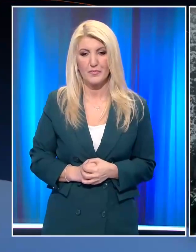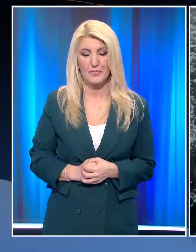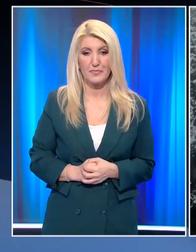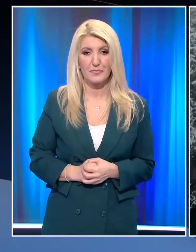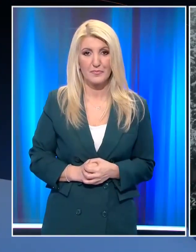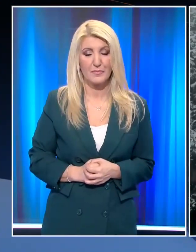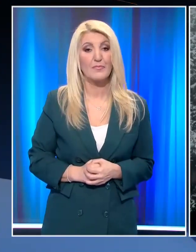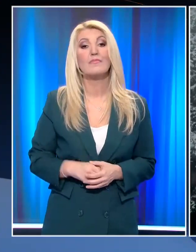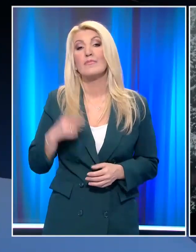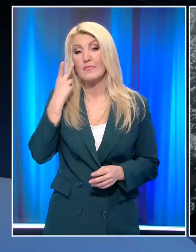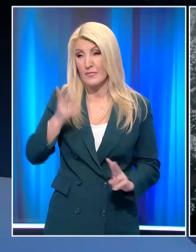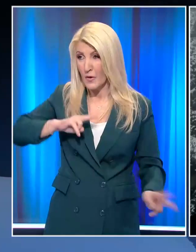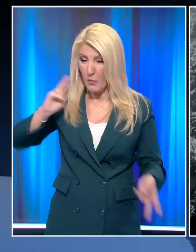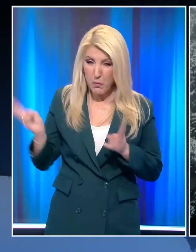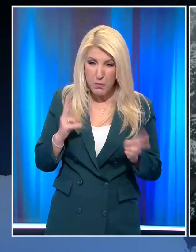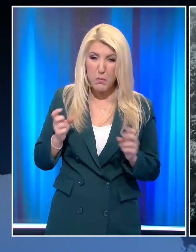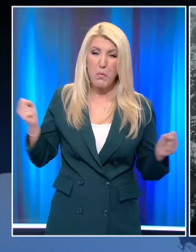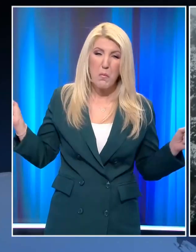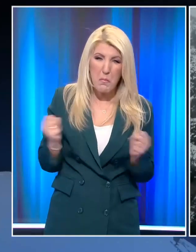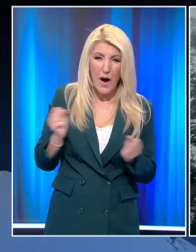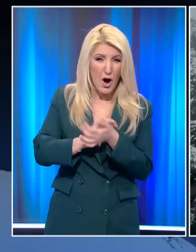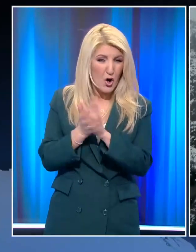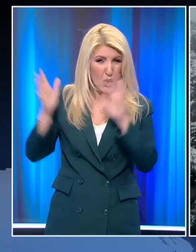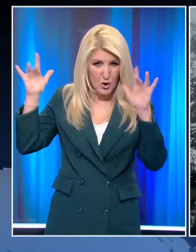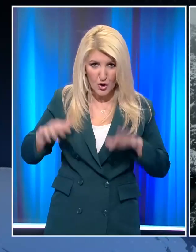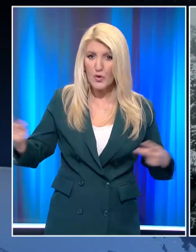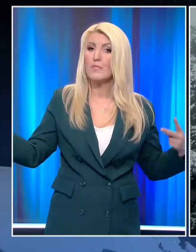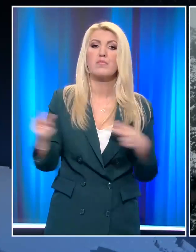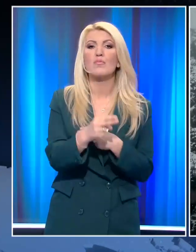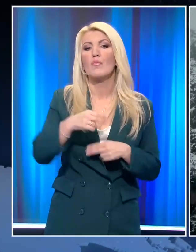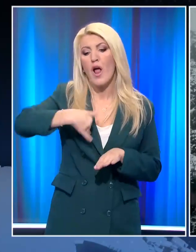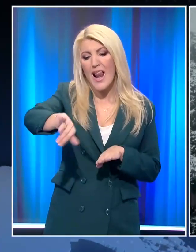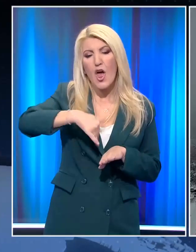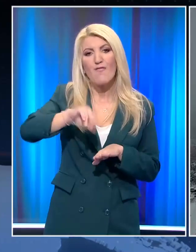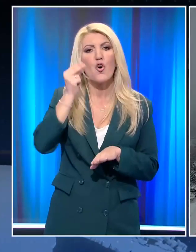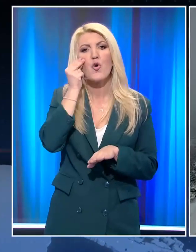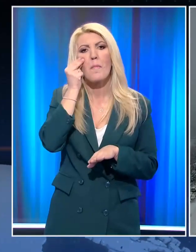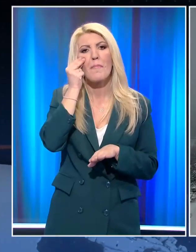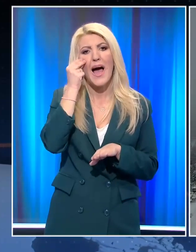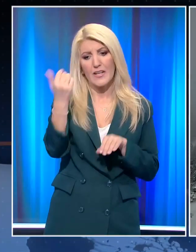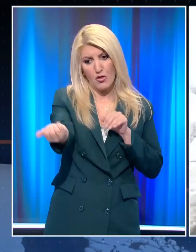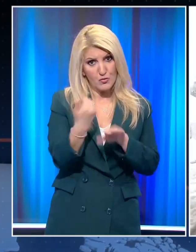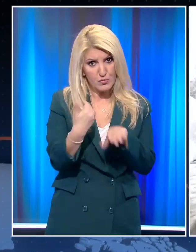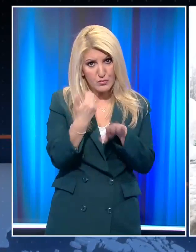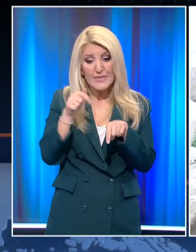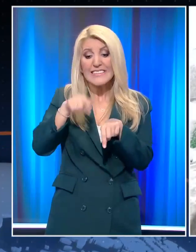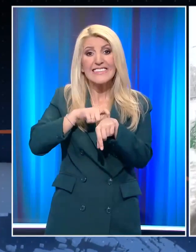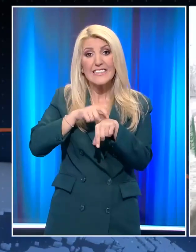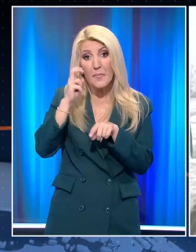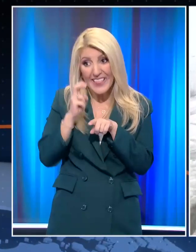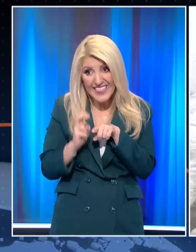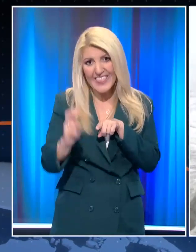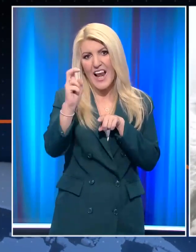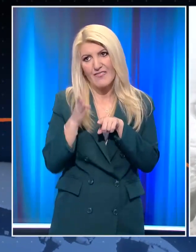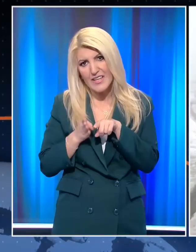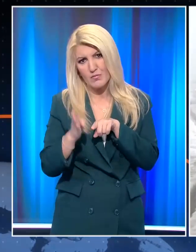Τα έντονα καιρικά φαινόμενα προκάλεσαν διακοπή της κυκλοφορίας των οχημάτων στη λεωφόρο Πάρνηθος και στα δύο ρεύματα από το ύψος του Τελεφερίκ. Για τα φορτηγά άνω των